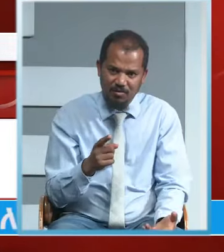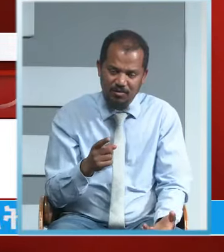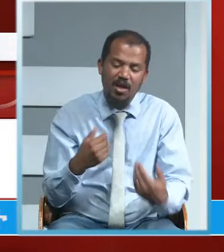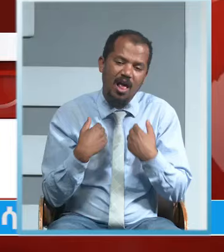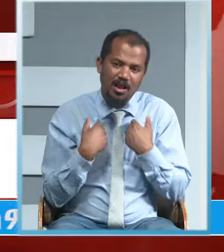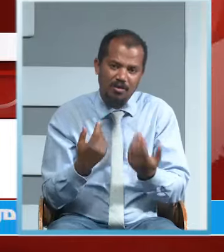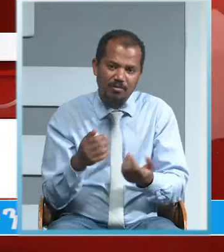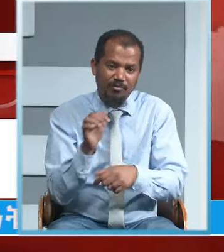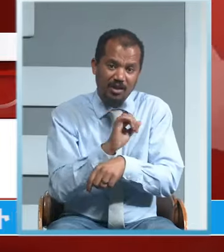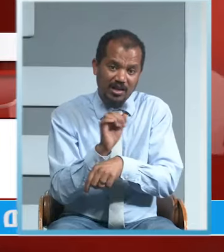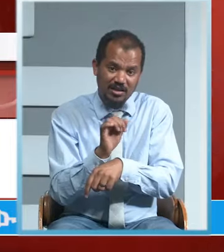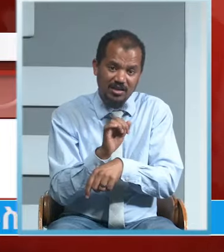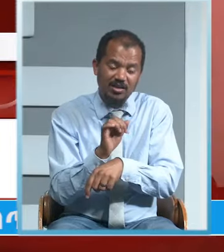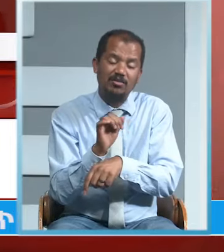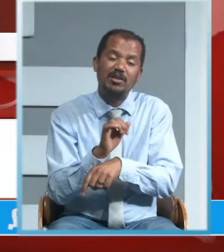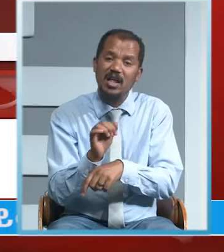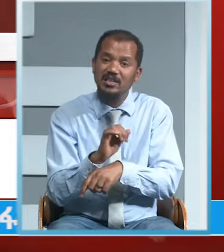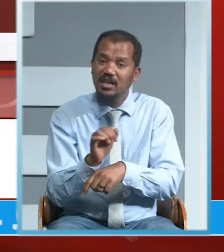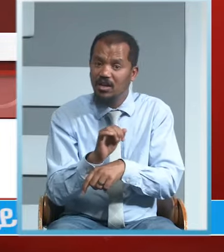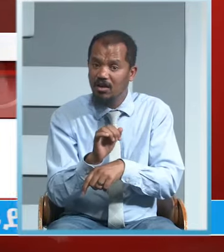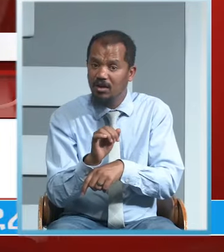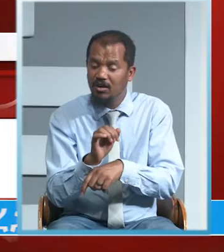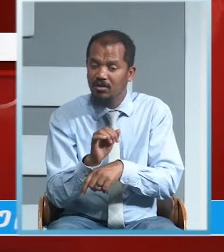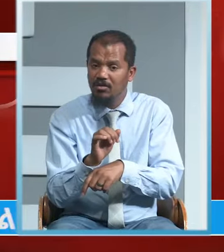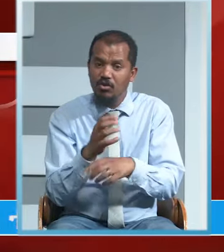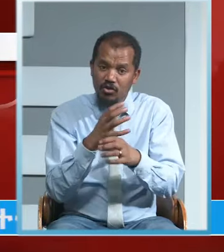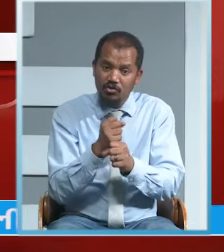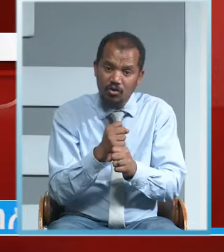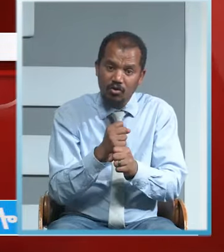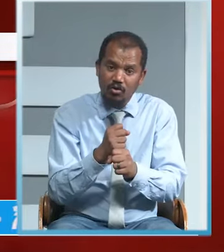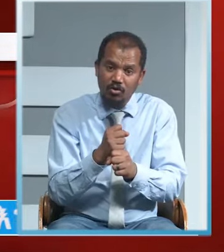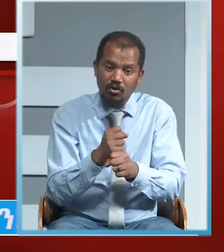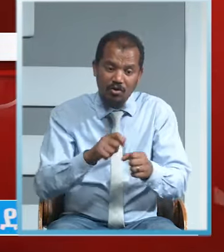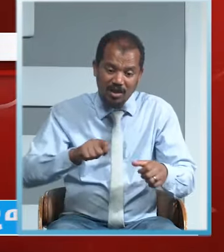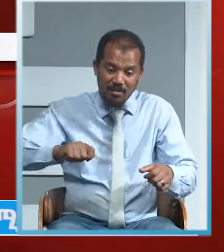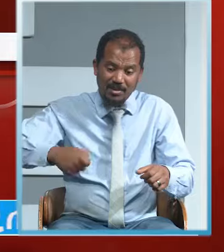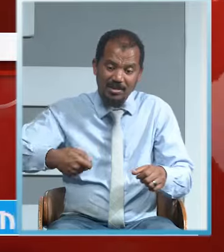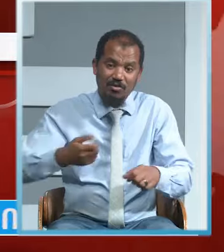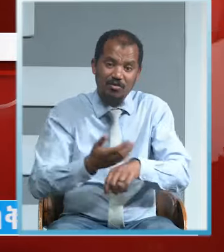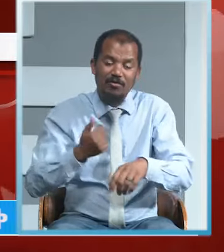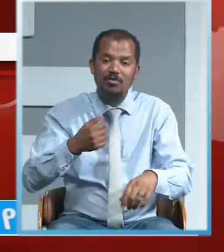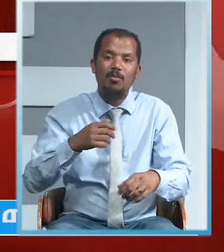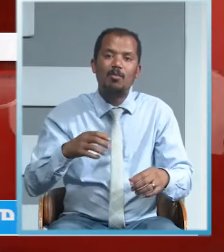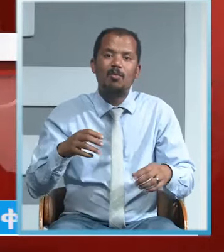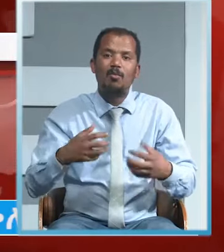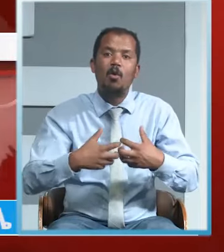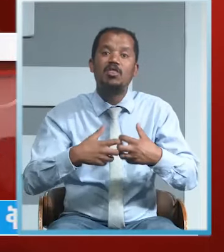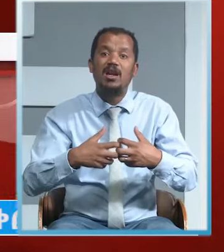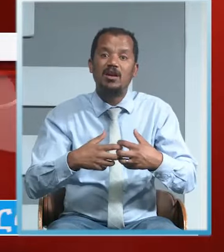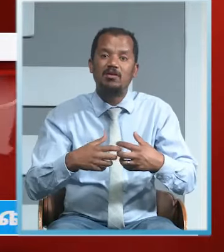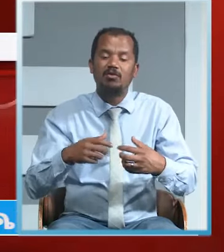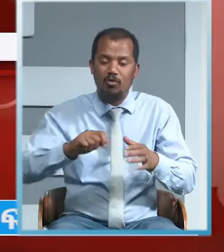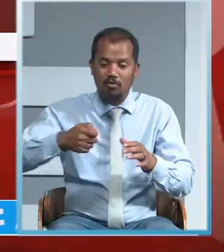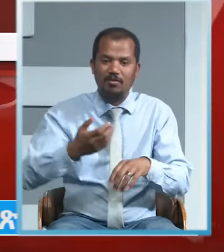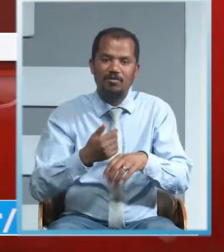ያለን። አሽከርካሪ እንደ አሽከርካሪ ተሽከርካሪን ይዞ ከማስነሳቱ በፊት ሞተርን ቁልፍ ከመምታታቸው